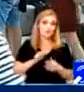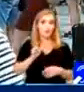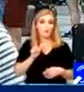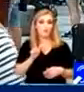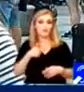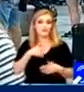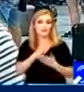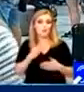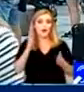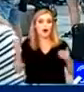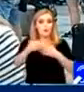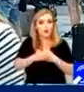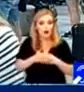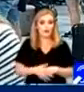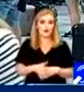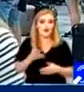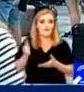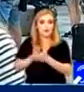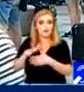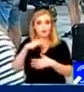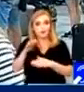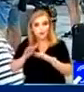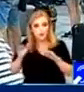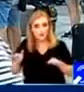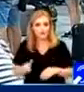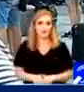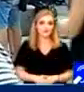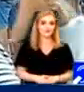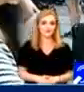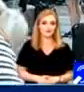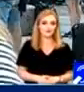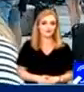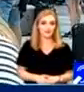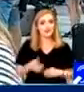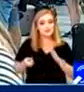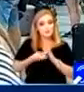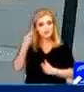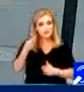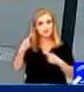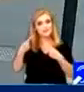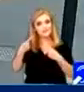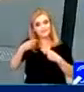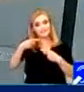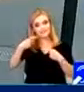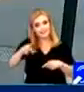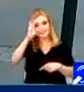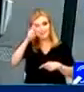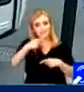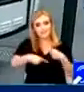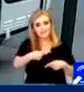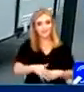fel suntem mai apropiați, facem cunoștință cu mai mulți copii și totodată aflăm tradițiile la alte țări. Sunt născut în